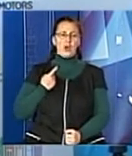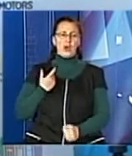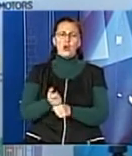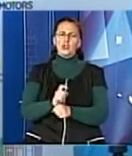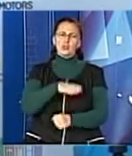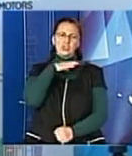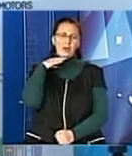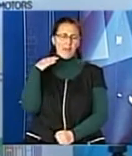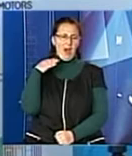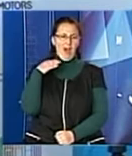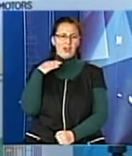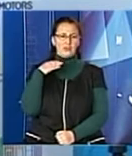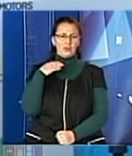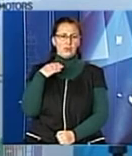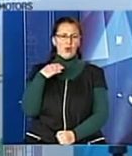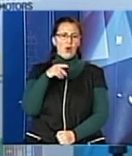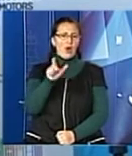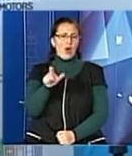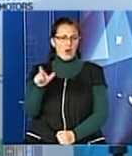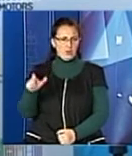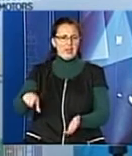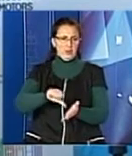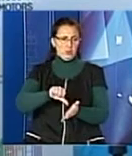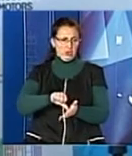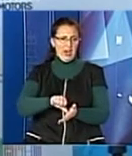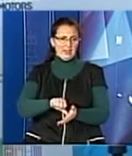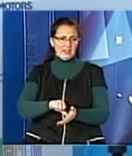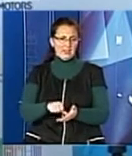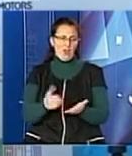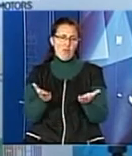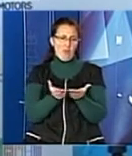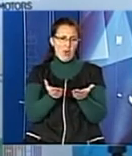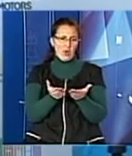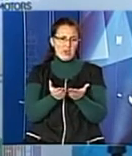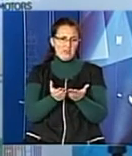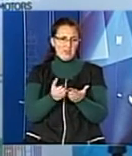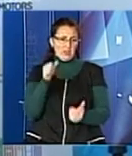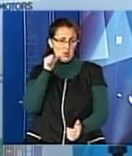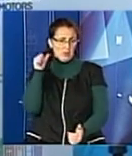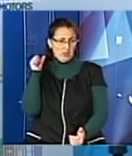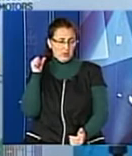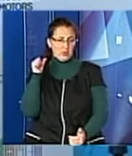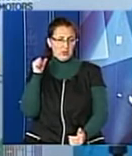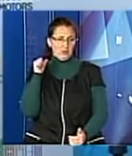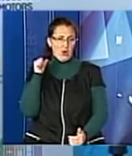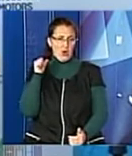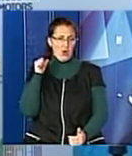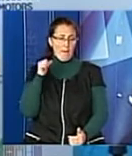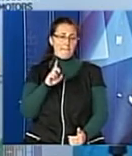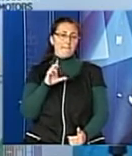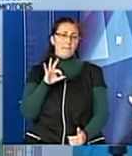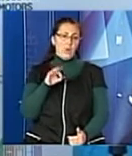дуже велику кількість учасників порівняно з минулим роком.